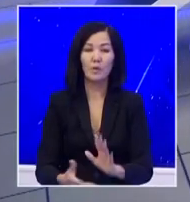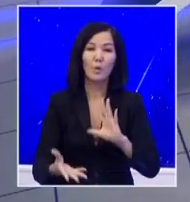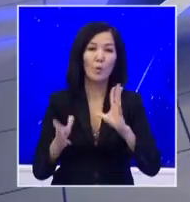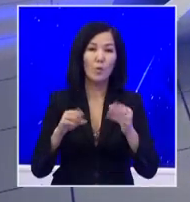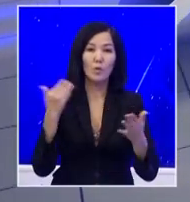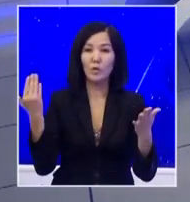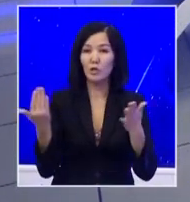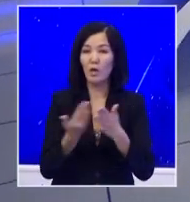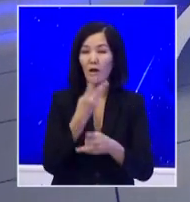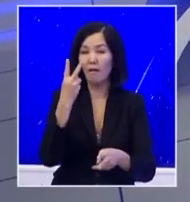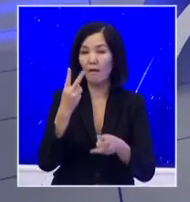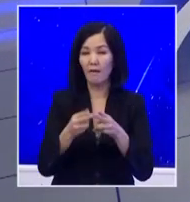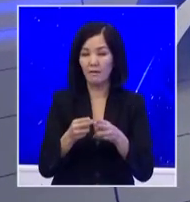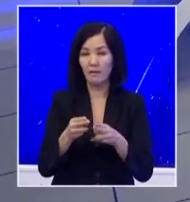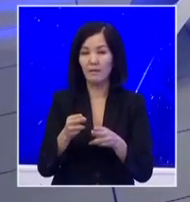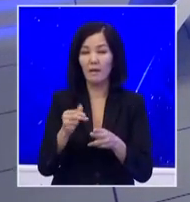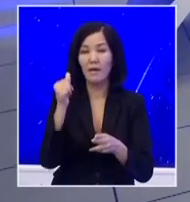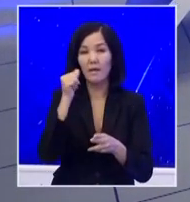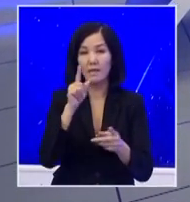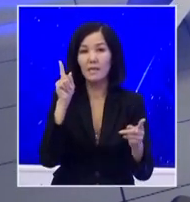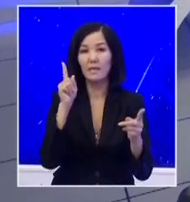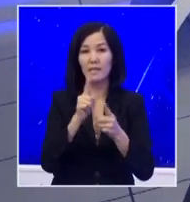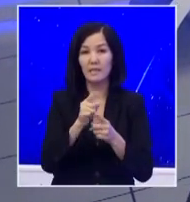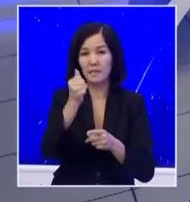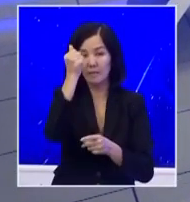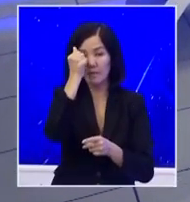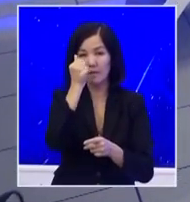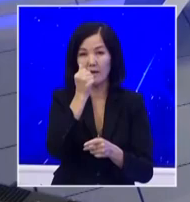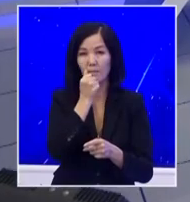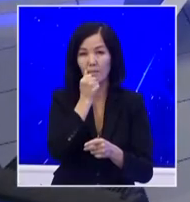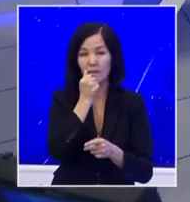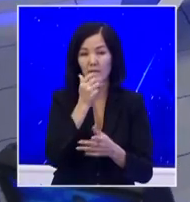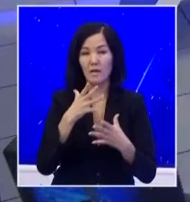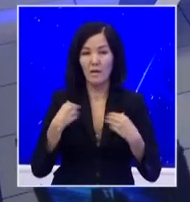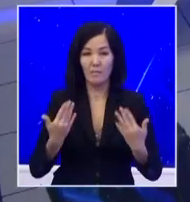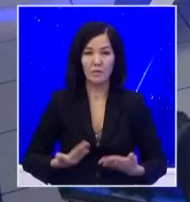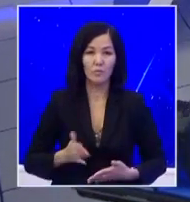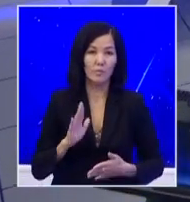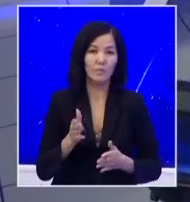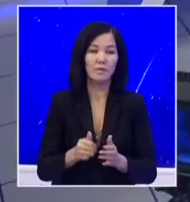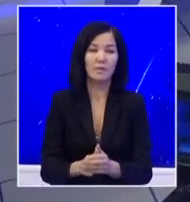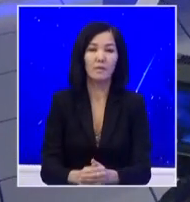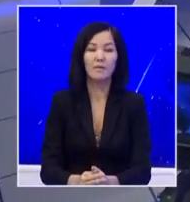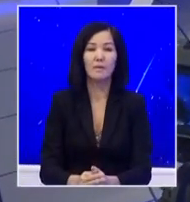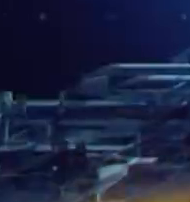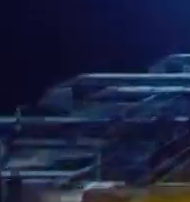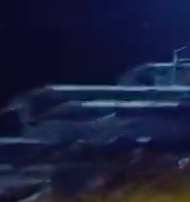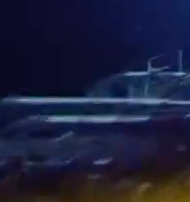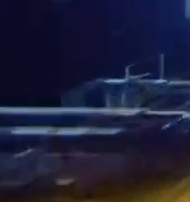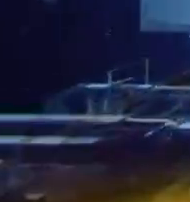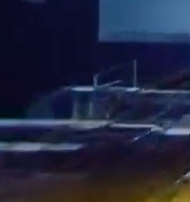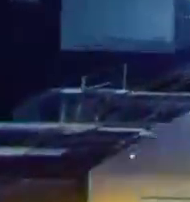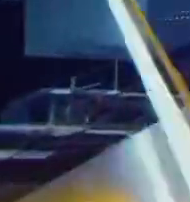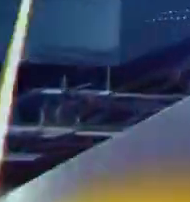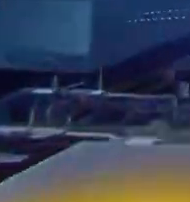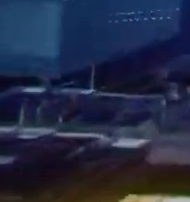Қымбатты көрермен, бүгінге келіп түскен ақпараттар легі осымен тәмәм. Келесі эфирде жолыққанша амандық болсын.